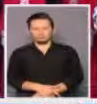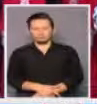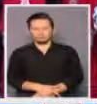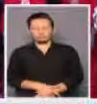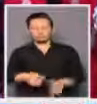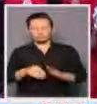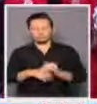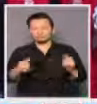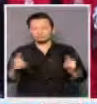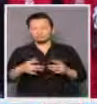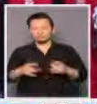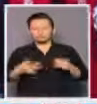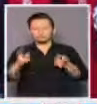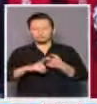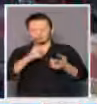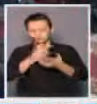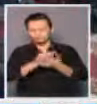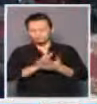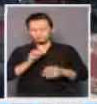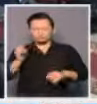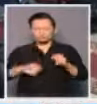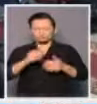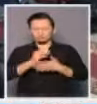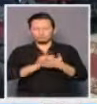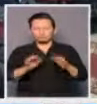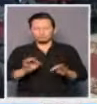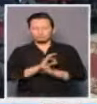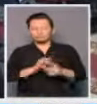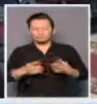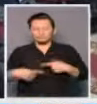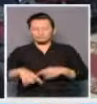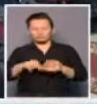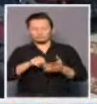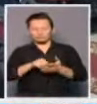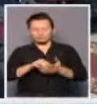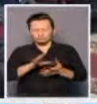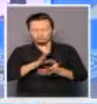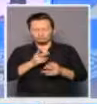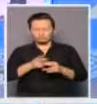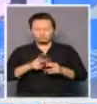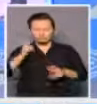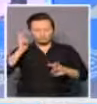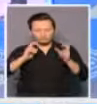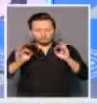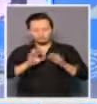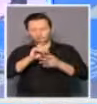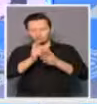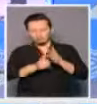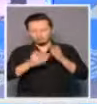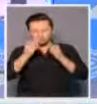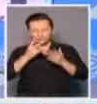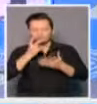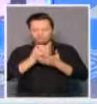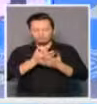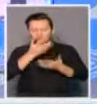На торжественном мероприятии была представлена концертная программа артистов художественной самодеятельности. Звучали песни и стихи, были